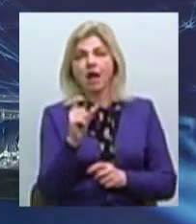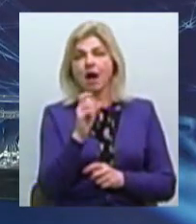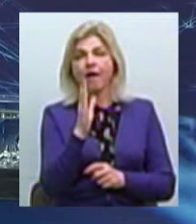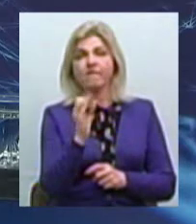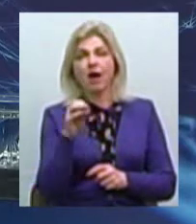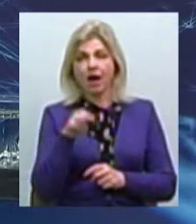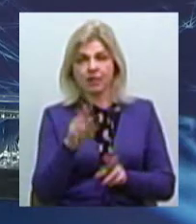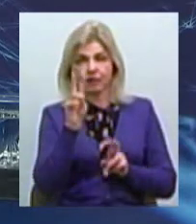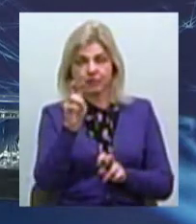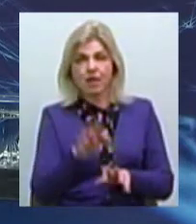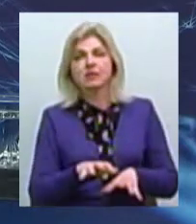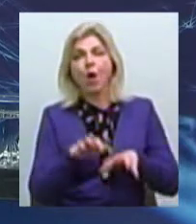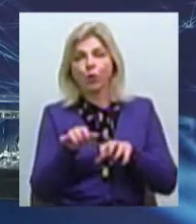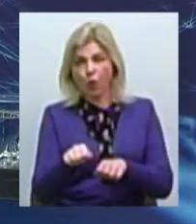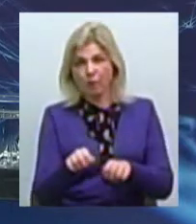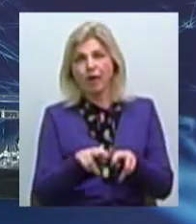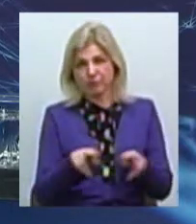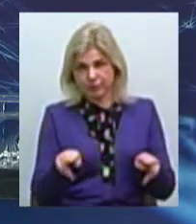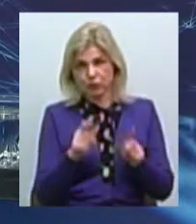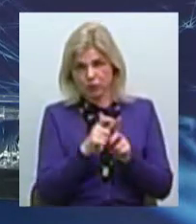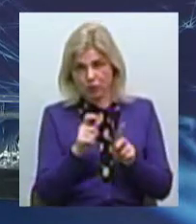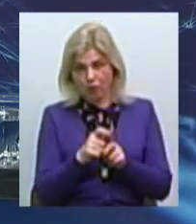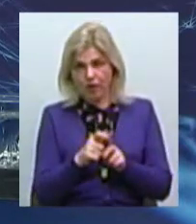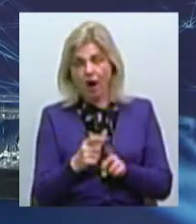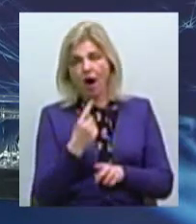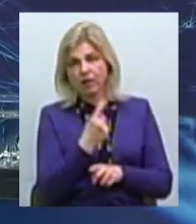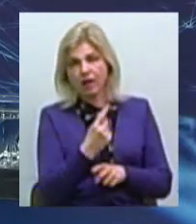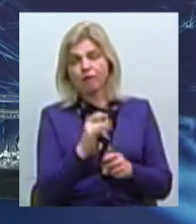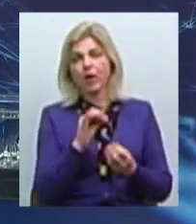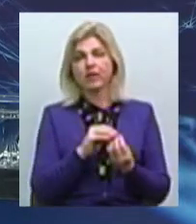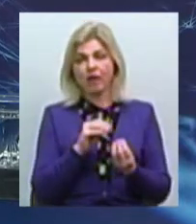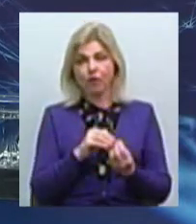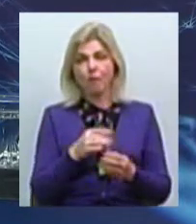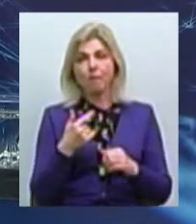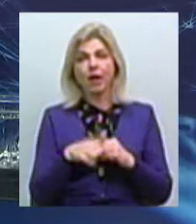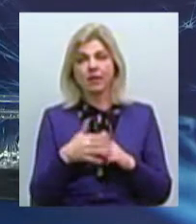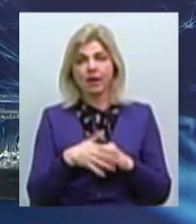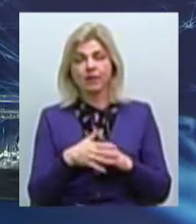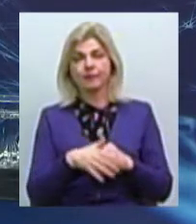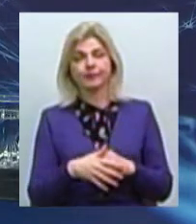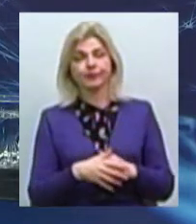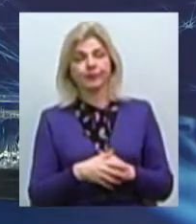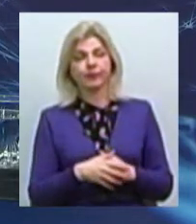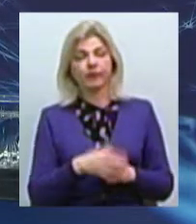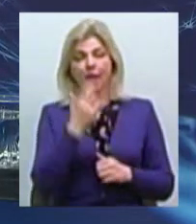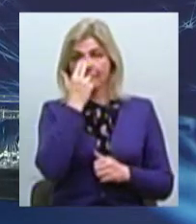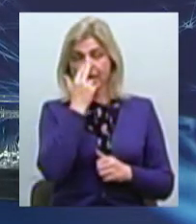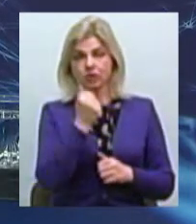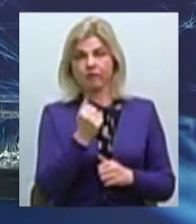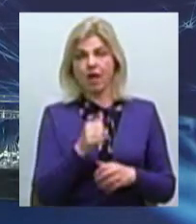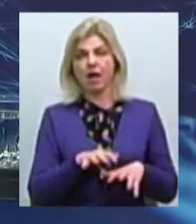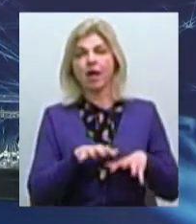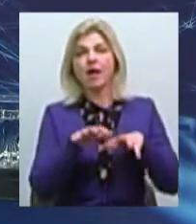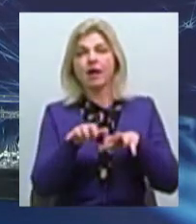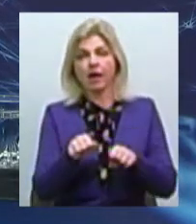дела синонимы одного и того же понятия явления но прижилась рейдерство в